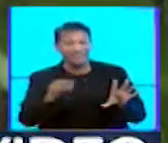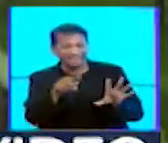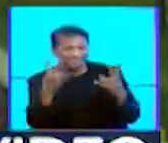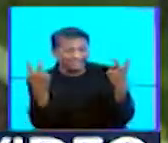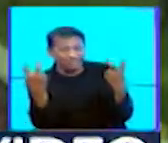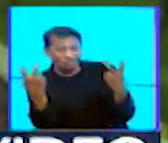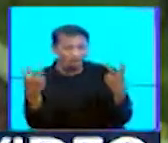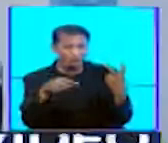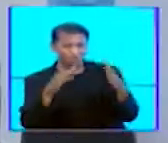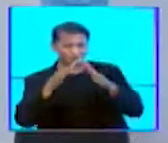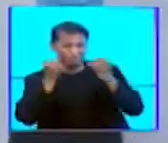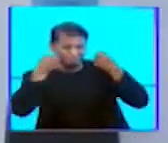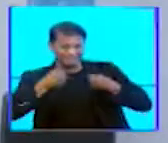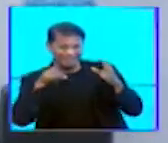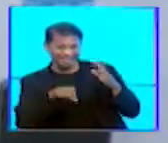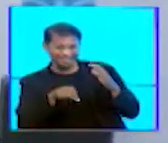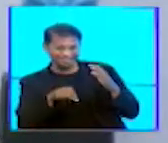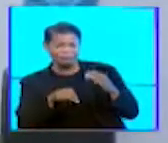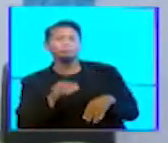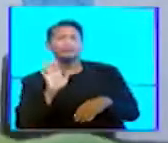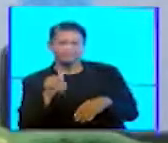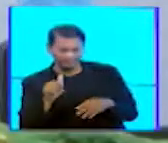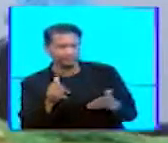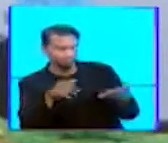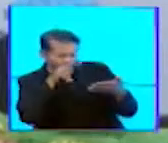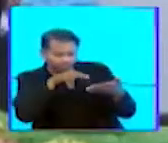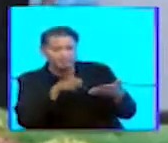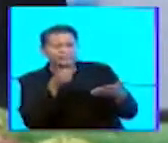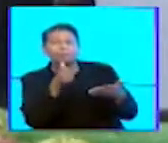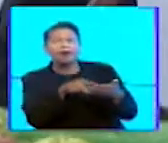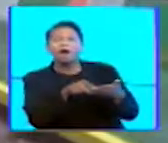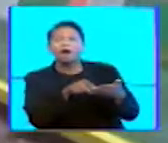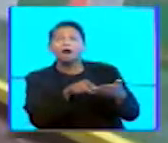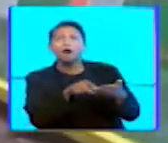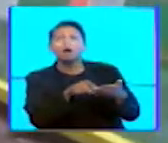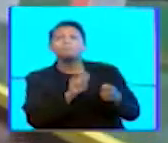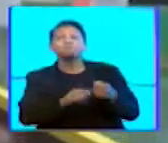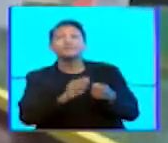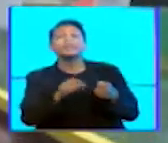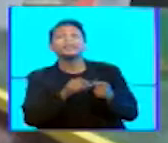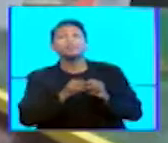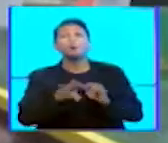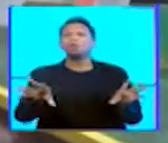kembali memeriksa napi yang ada dalam TikTok tersebut dan petugas yang mengetahui pembuatan TikTok tersebut.